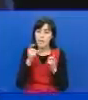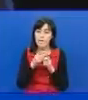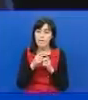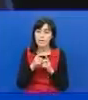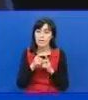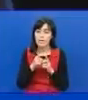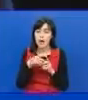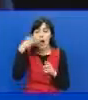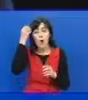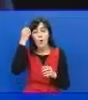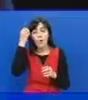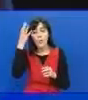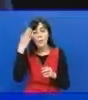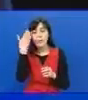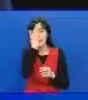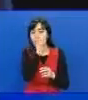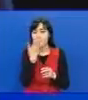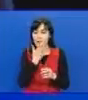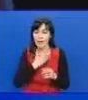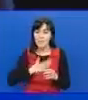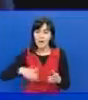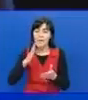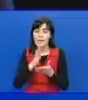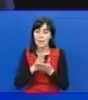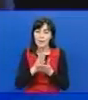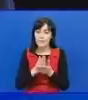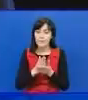кере қарыс, жүзінен иман көрініп тұрады.